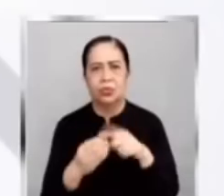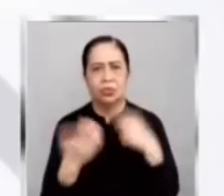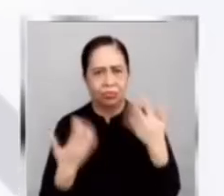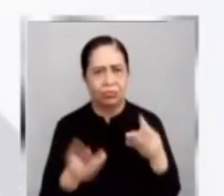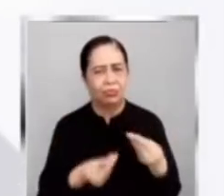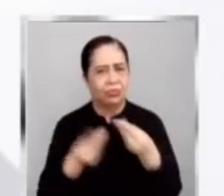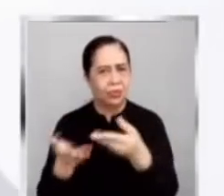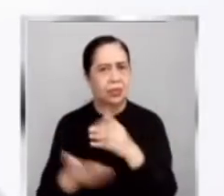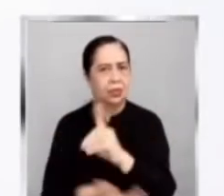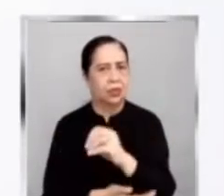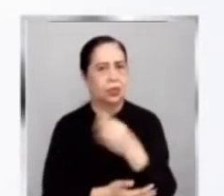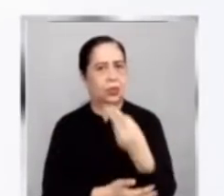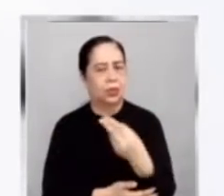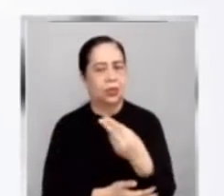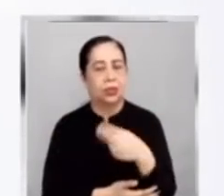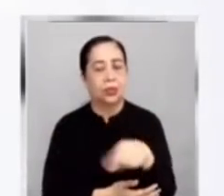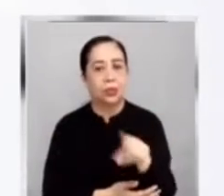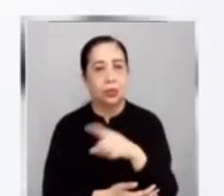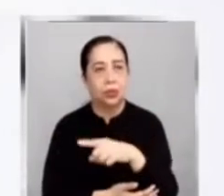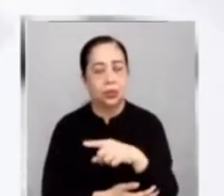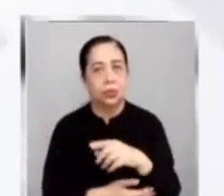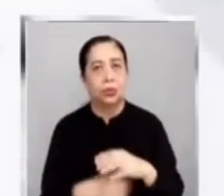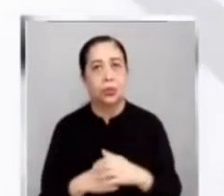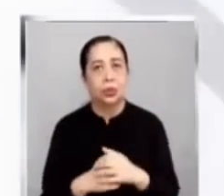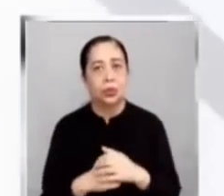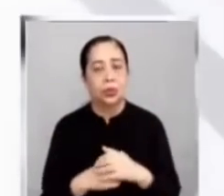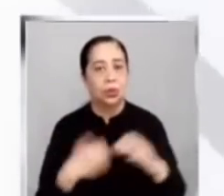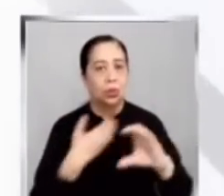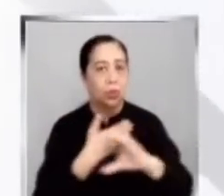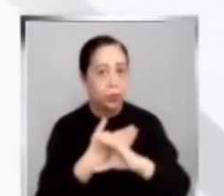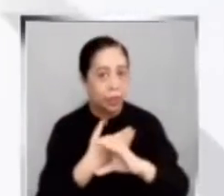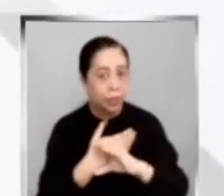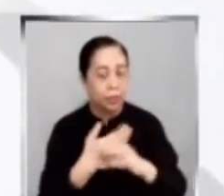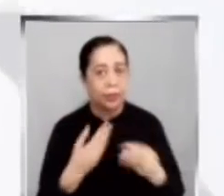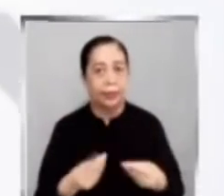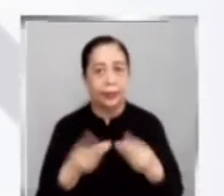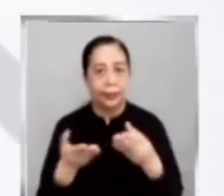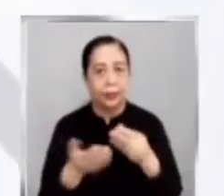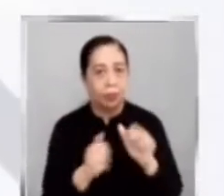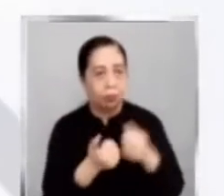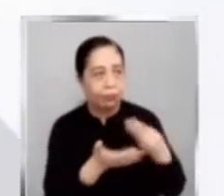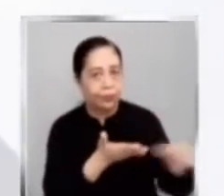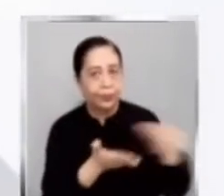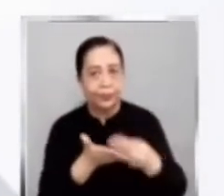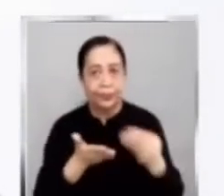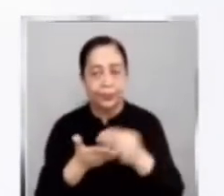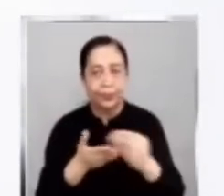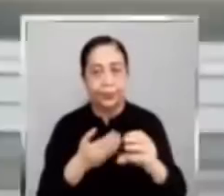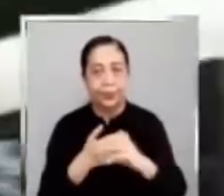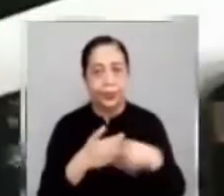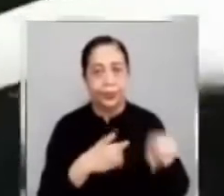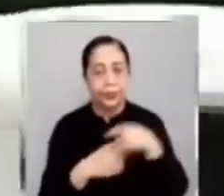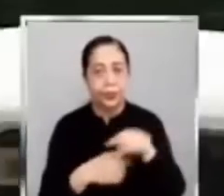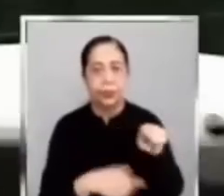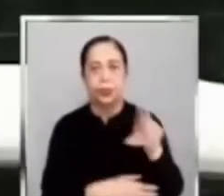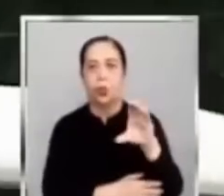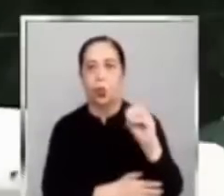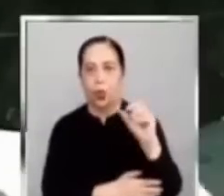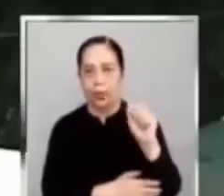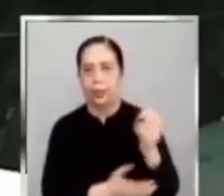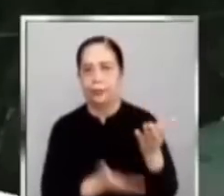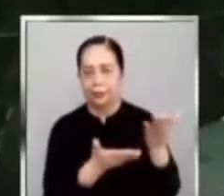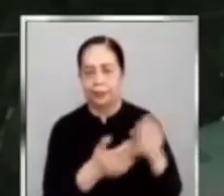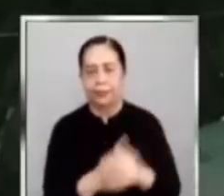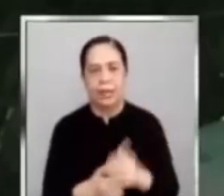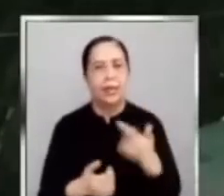of Health yung mga contract, yung procurement contracts sa Commission on Audit. Sinusubukan pa